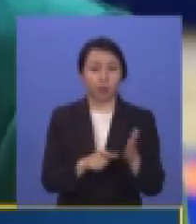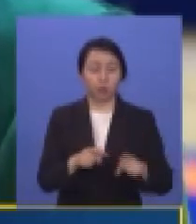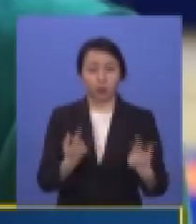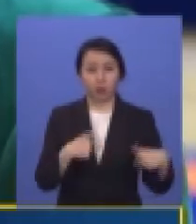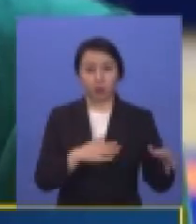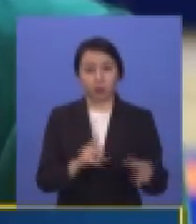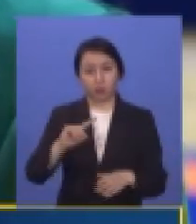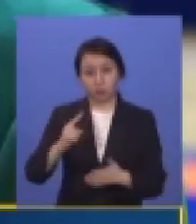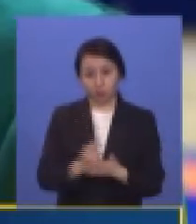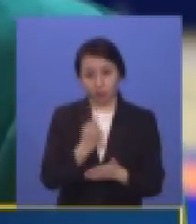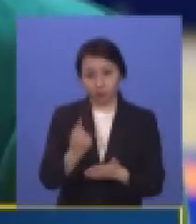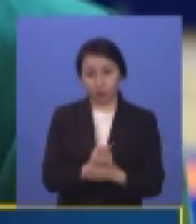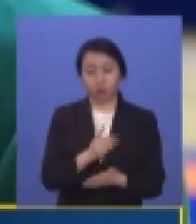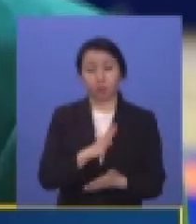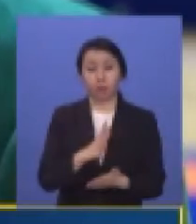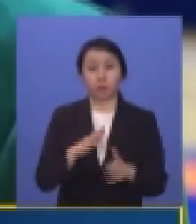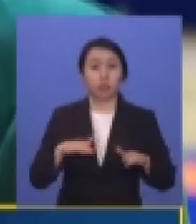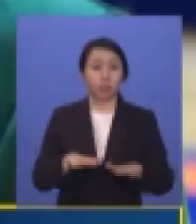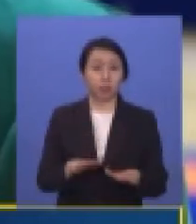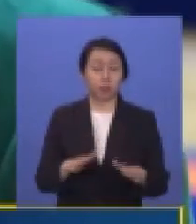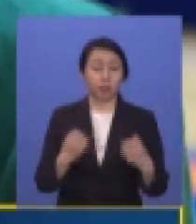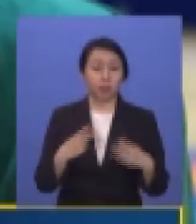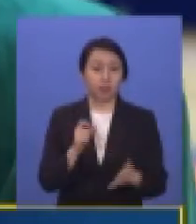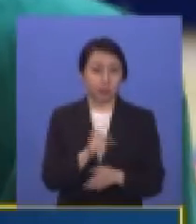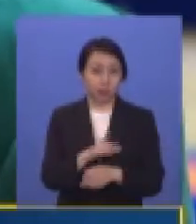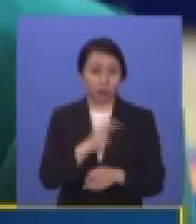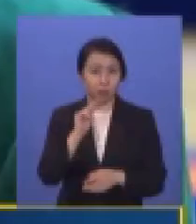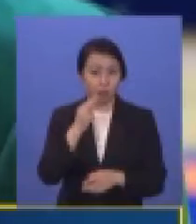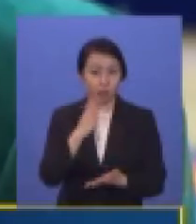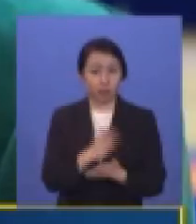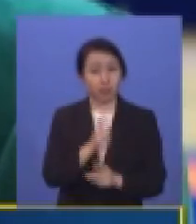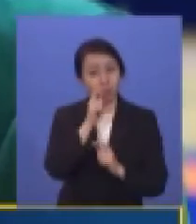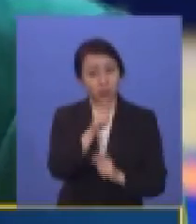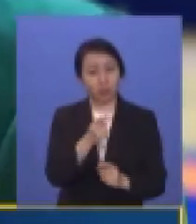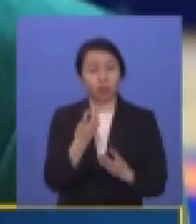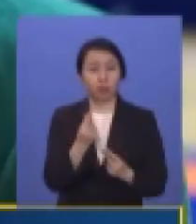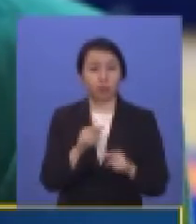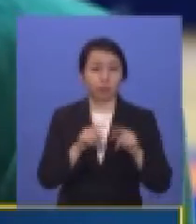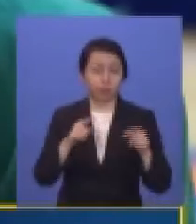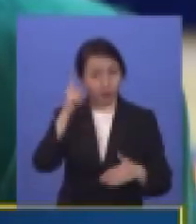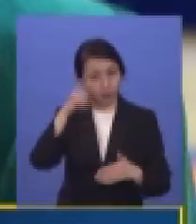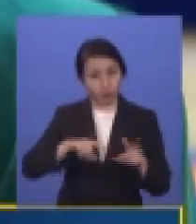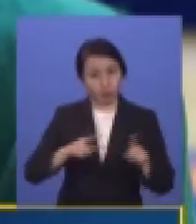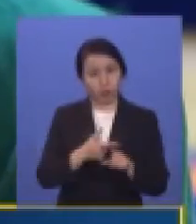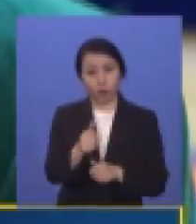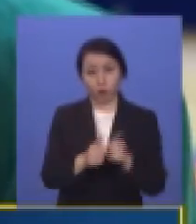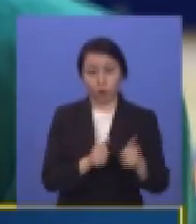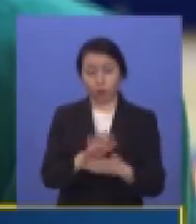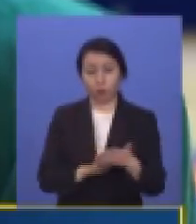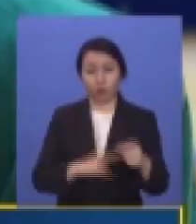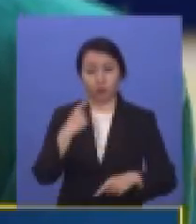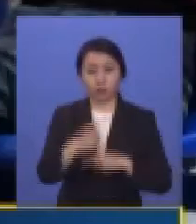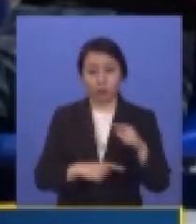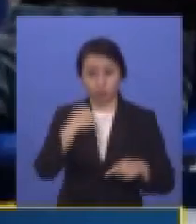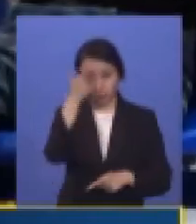этот турнир впервые. Шили специальный приз, заказали его в Шымкенте. Есть и денежные вознаграждения, и дипломы. Надеемся, что этот турнир продолжится и в